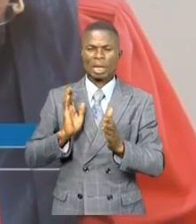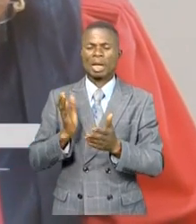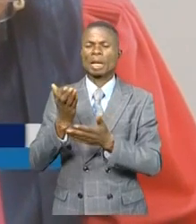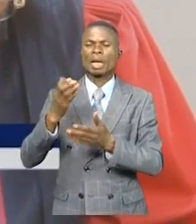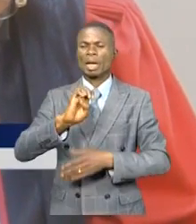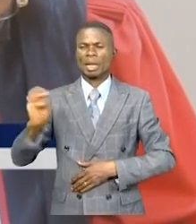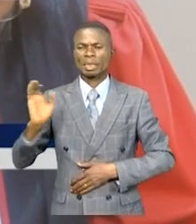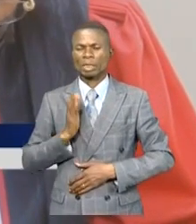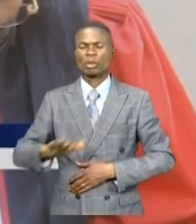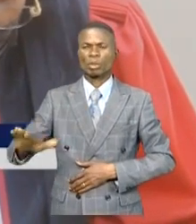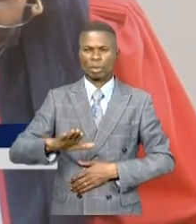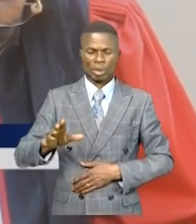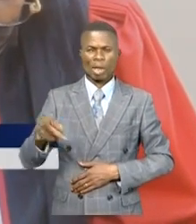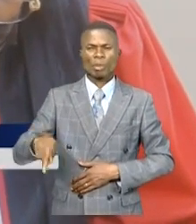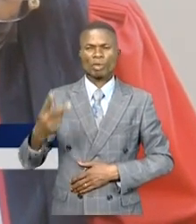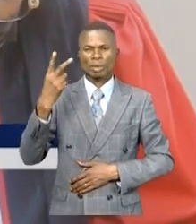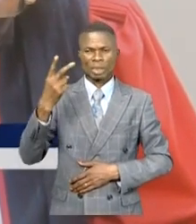Congo et numéro